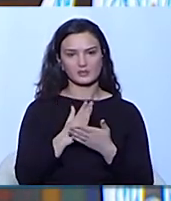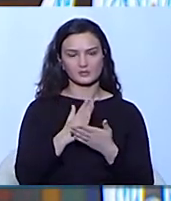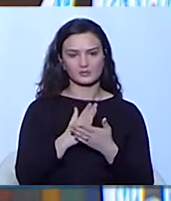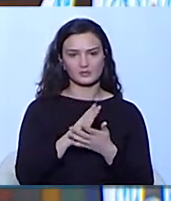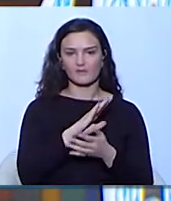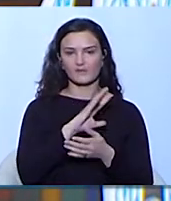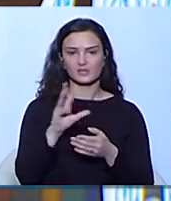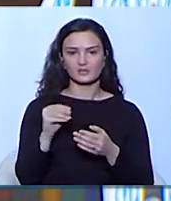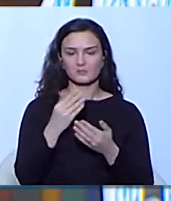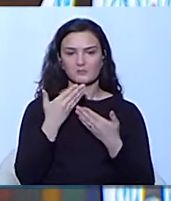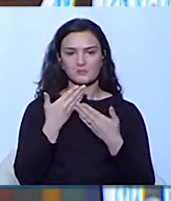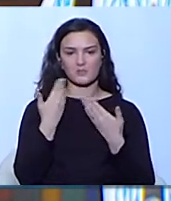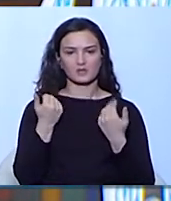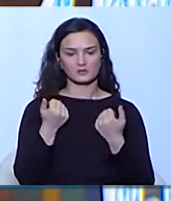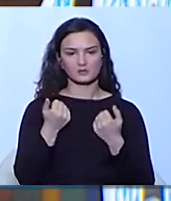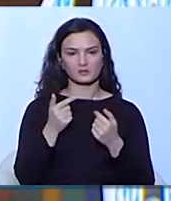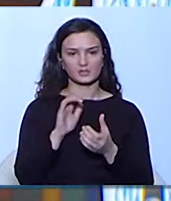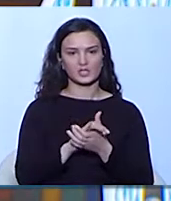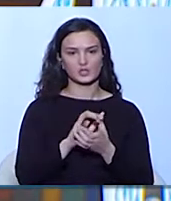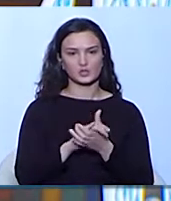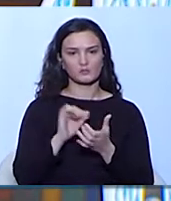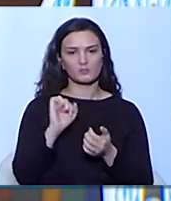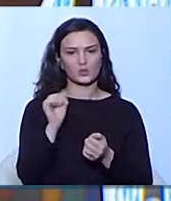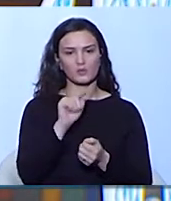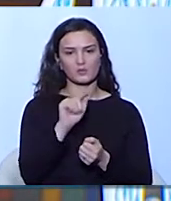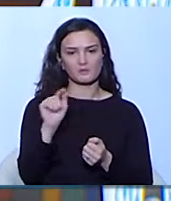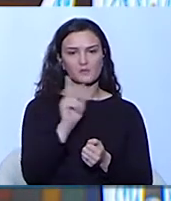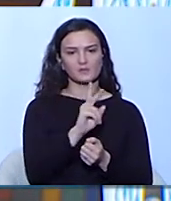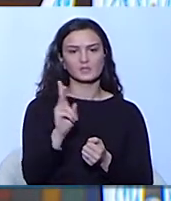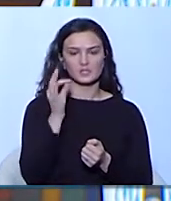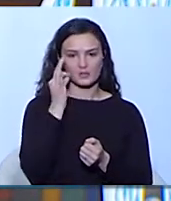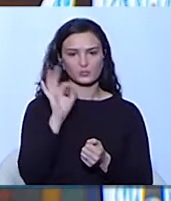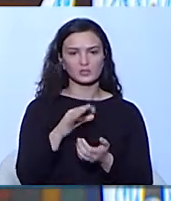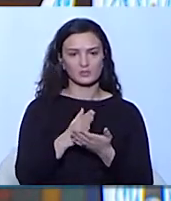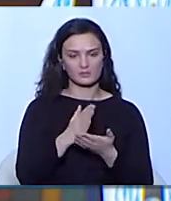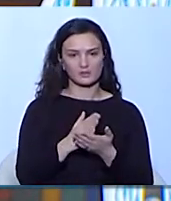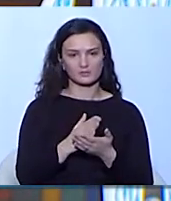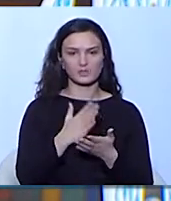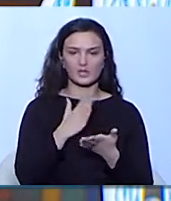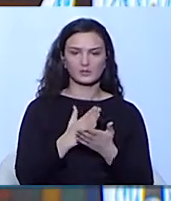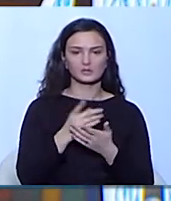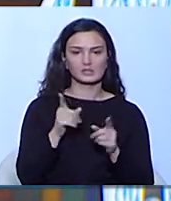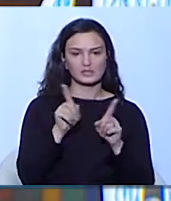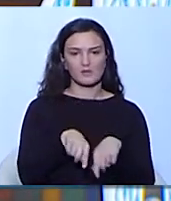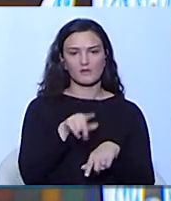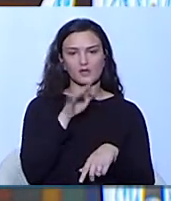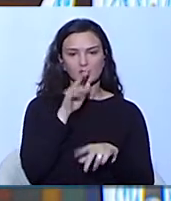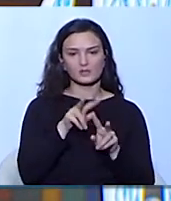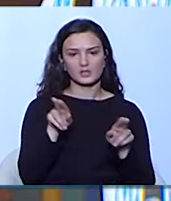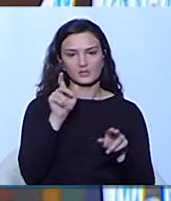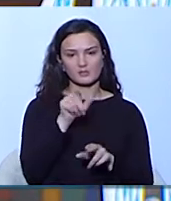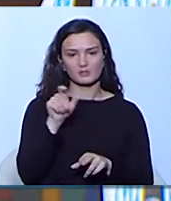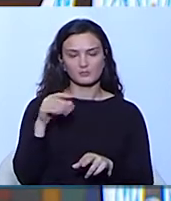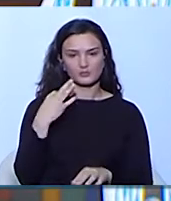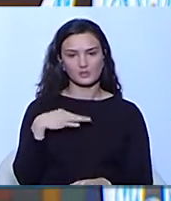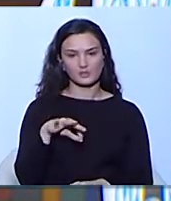არსებობენ ყველაზე მარტივი ნაცნობ მეგობრები, რომელთაც გამოცდილება აქვთ, ან ყავთ იმავე ასაკის